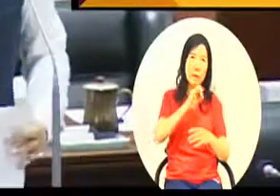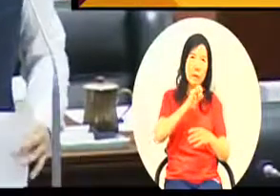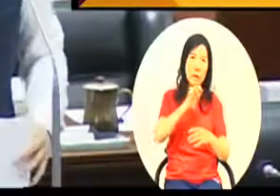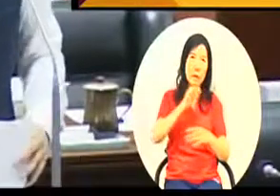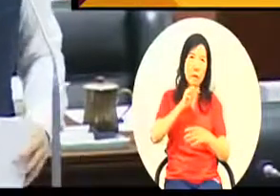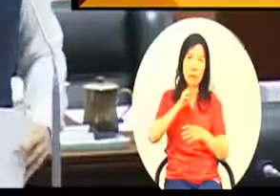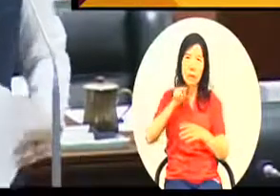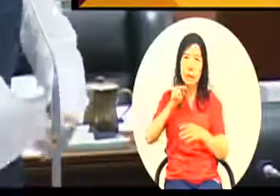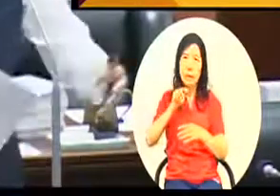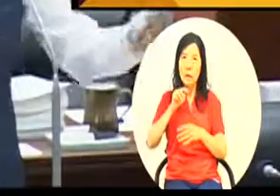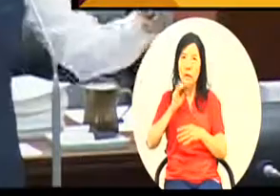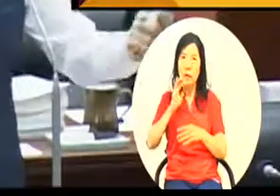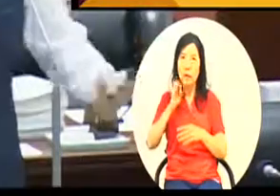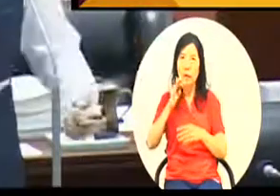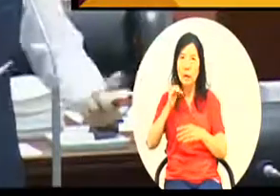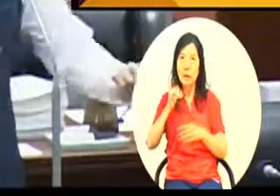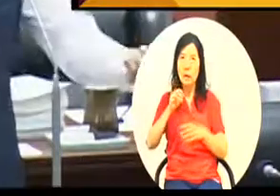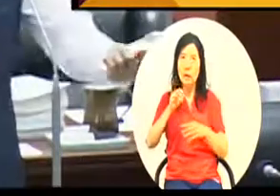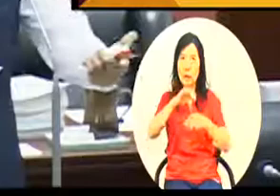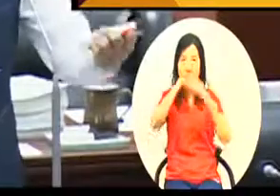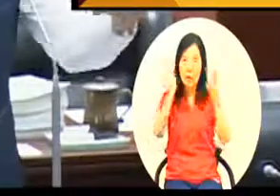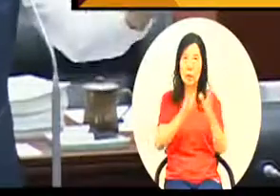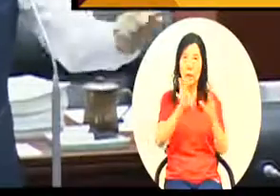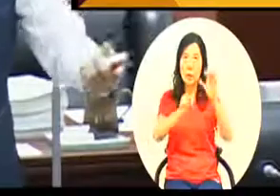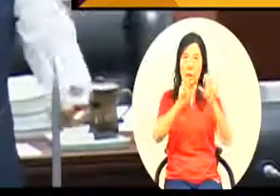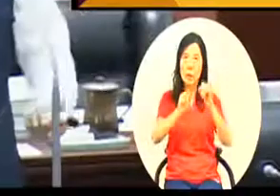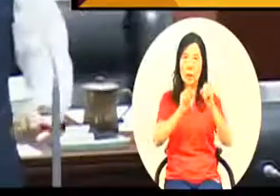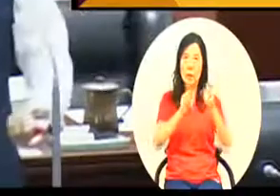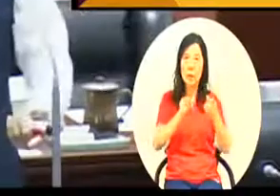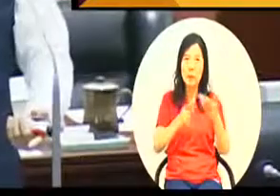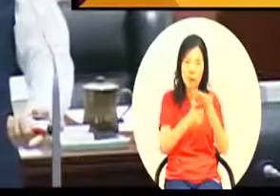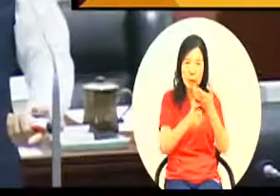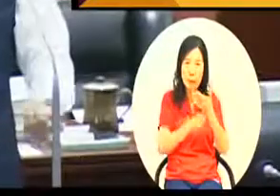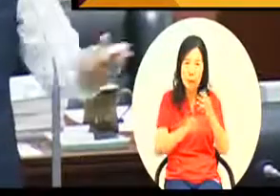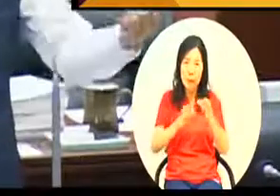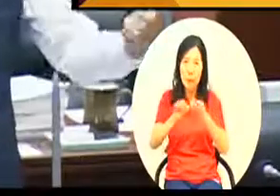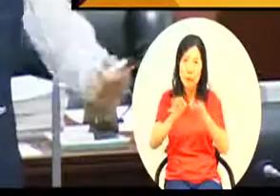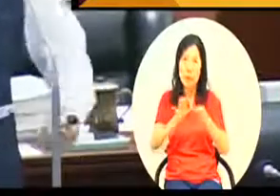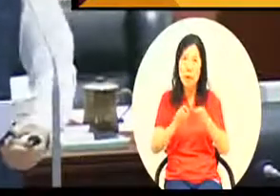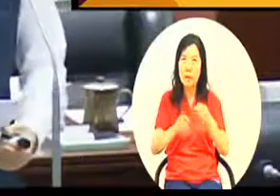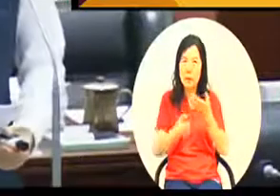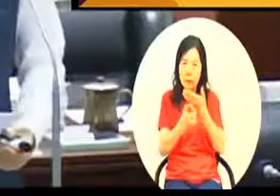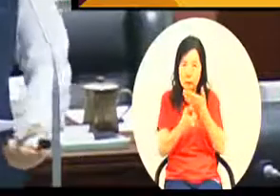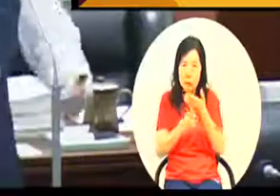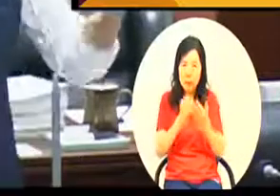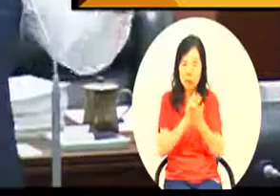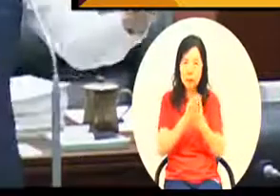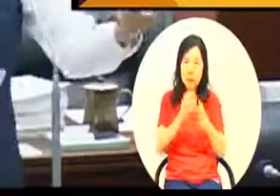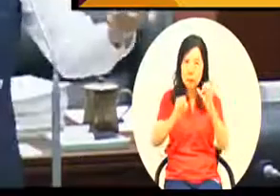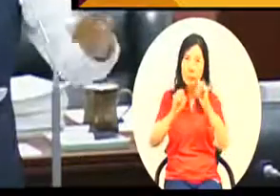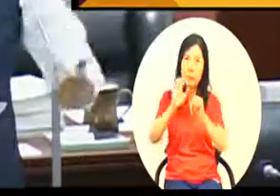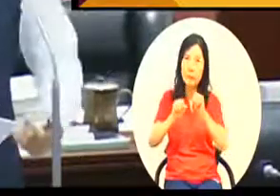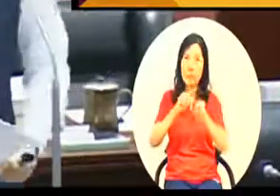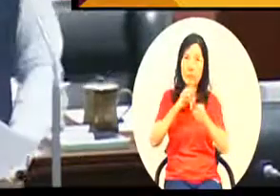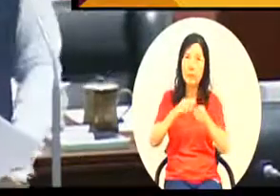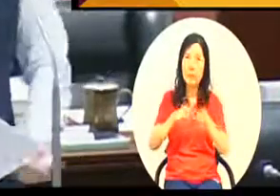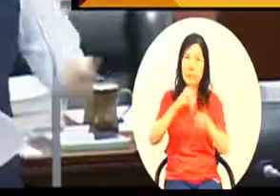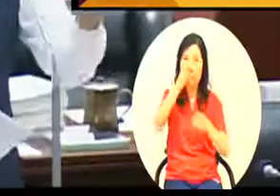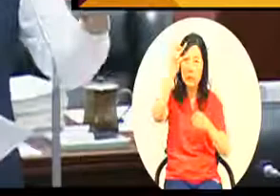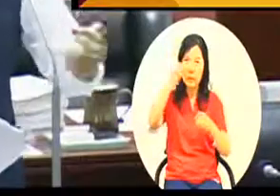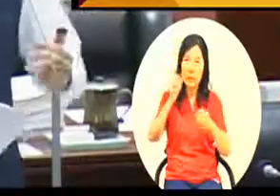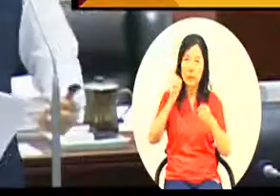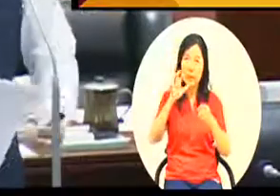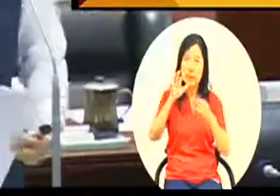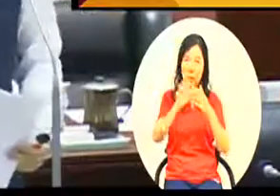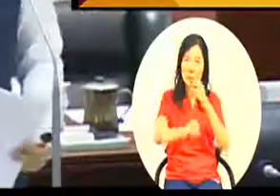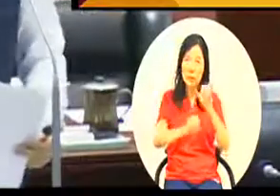的小孩子，全部被抓起来，被判毒品贩卖或跟单纯跟私用毒品啊。为什么那个村年轻人都被抓起来去关了？那个